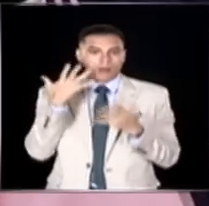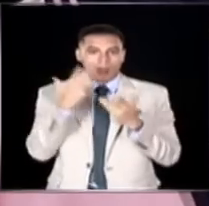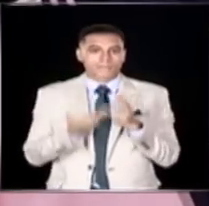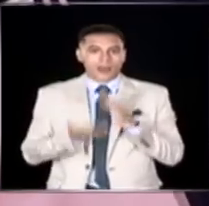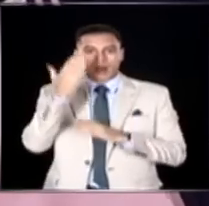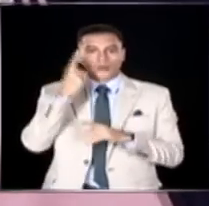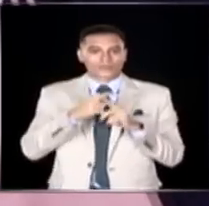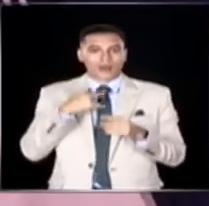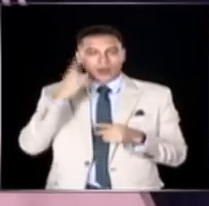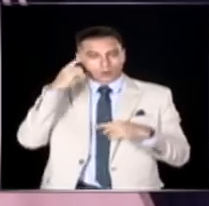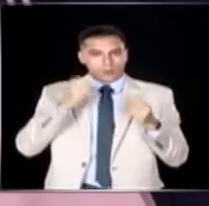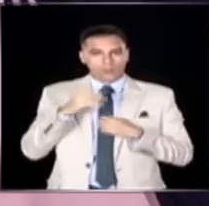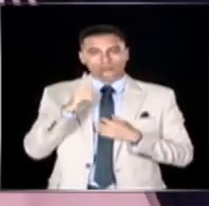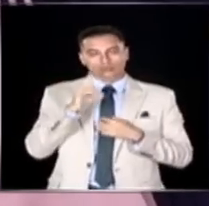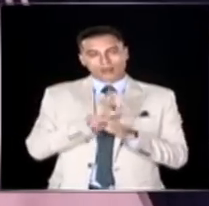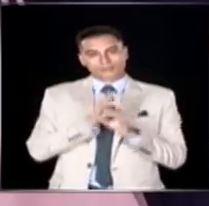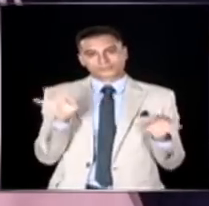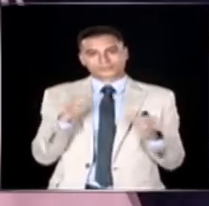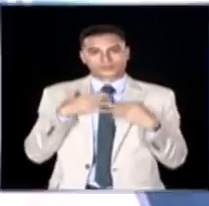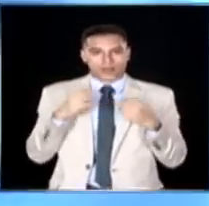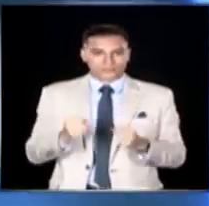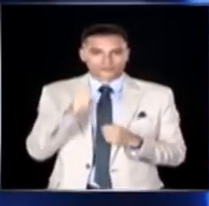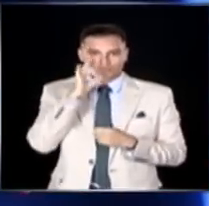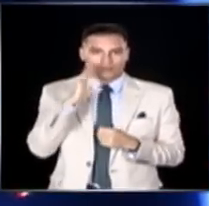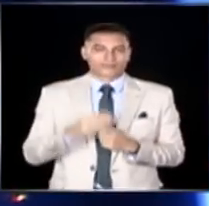عندنا ناس بتتوتر كده، بس ان شاء الله نحاول اننا نقدر نتغلب عليها.